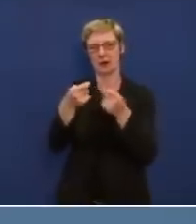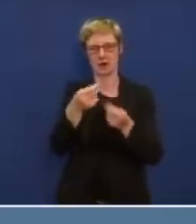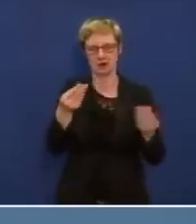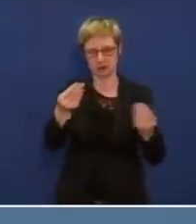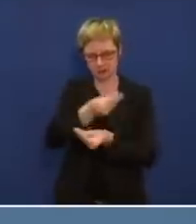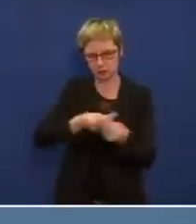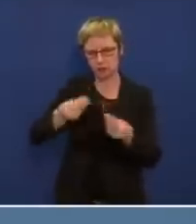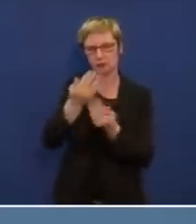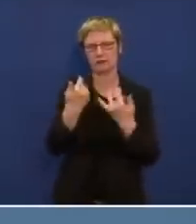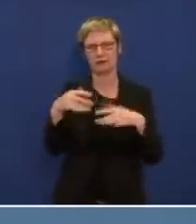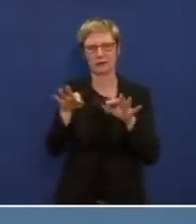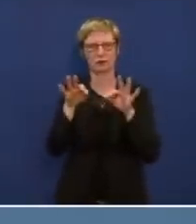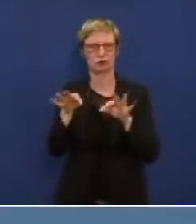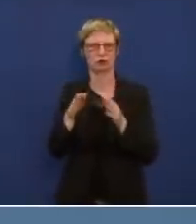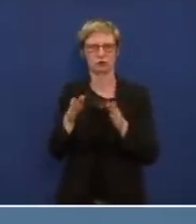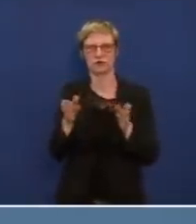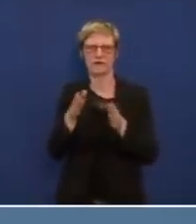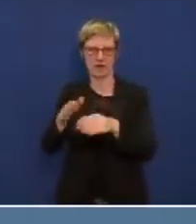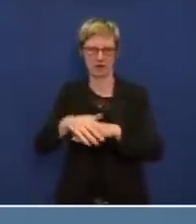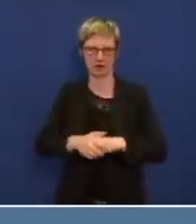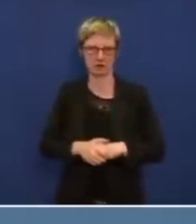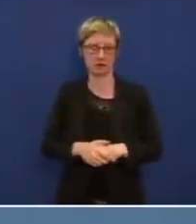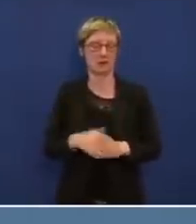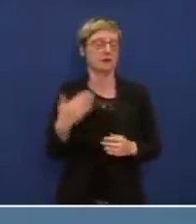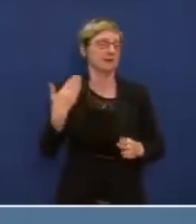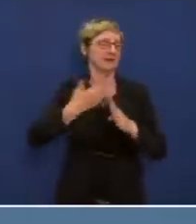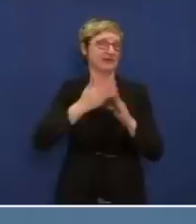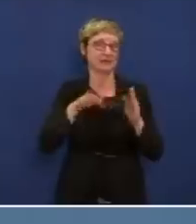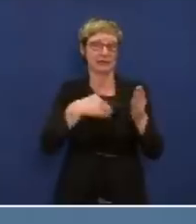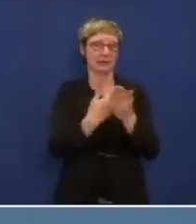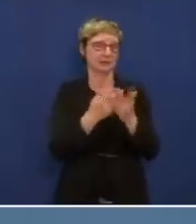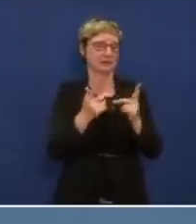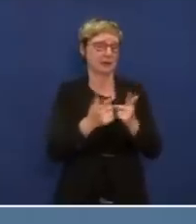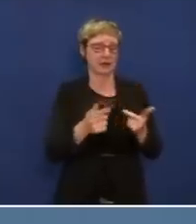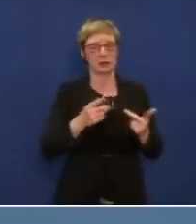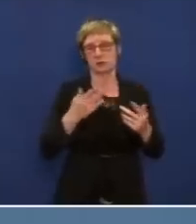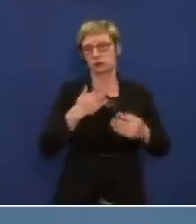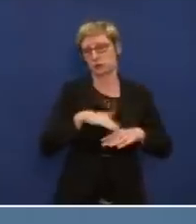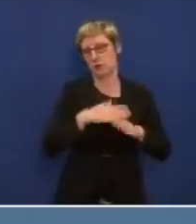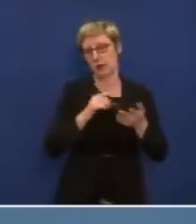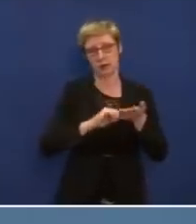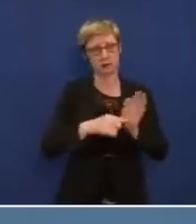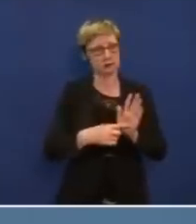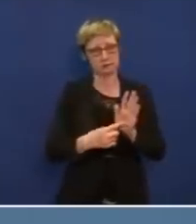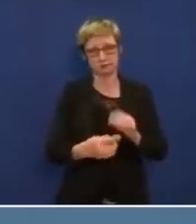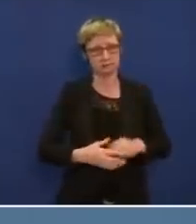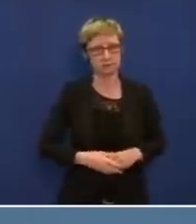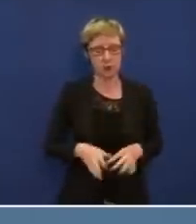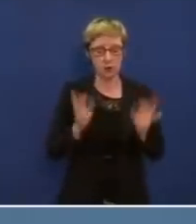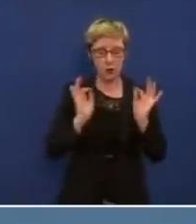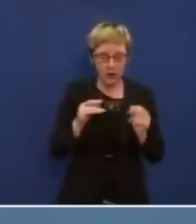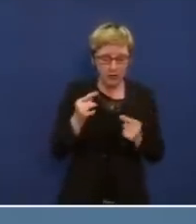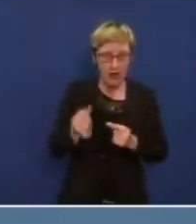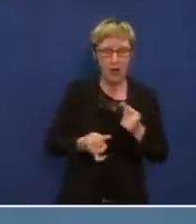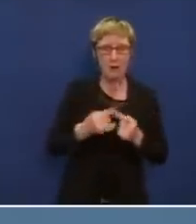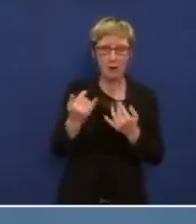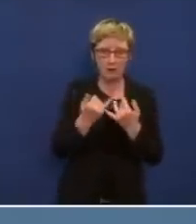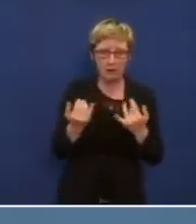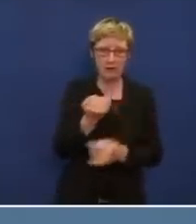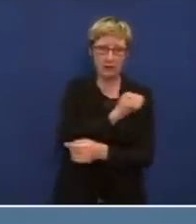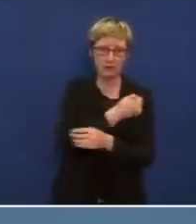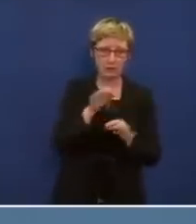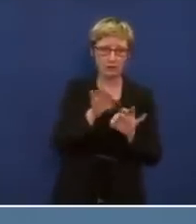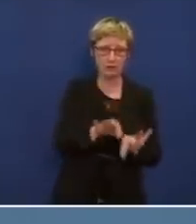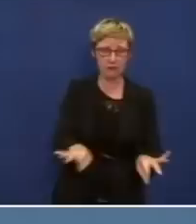erörtert. Ergebnisse kann ich Ihnen aber derzeit noch nicht mitteilen. Also die Frage, wie das konkret dann auch ablaufen wird, das